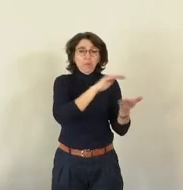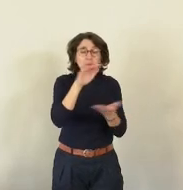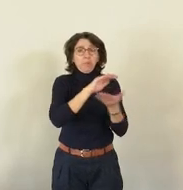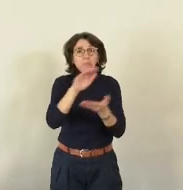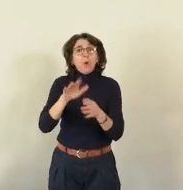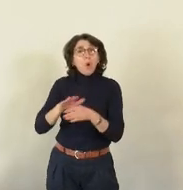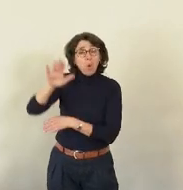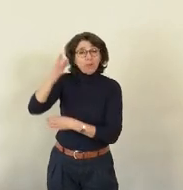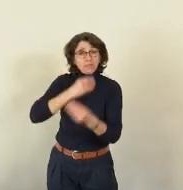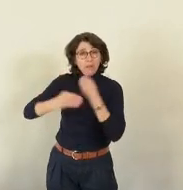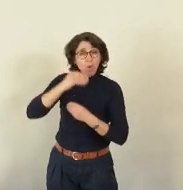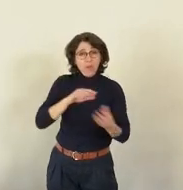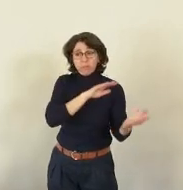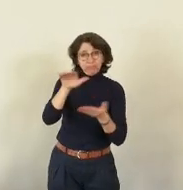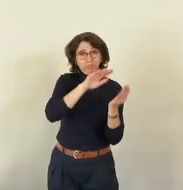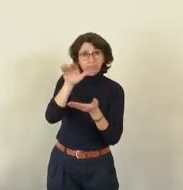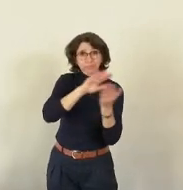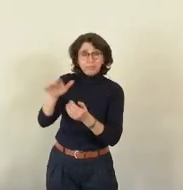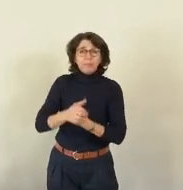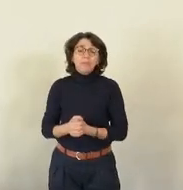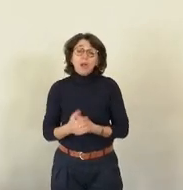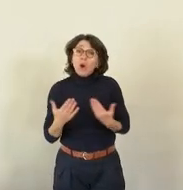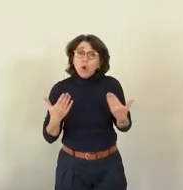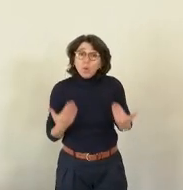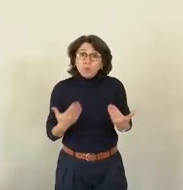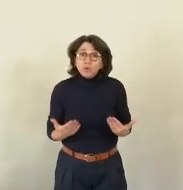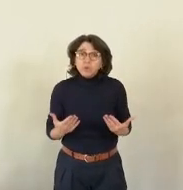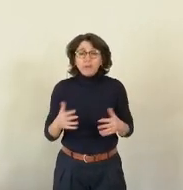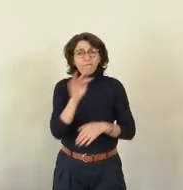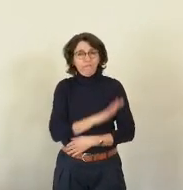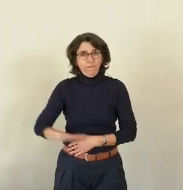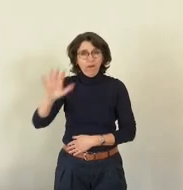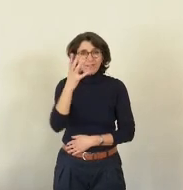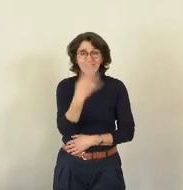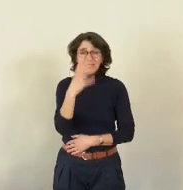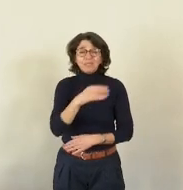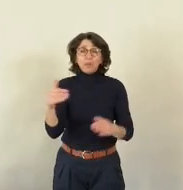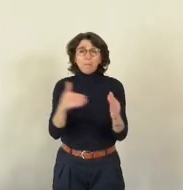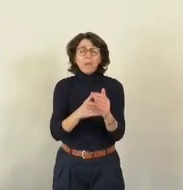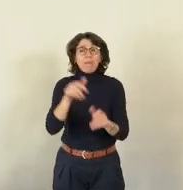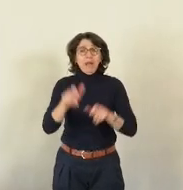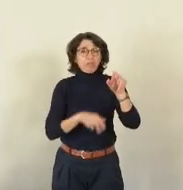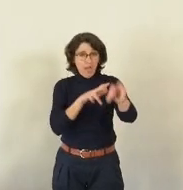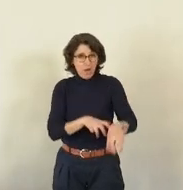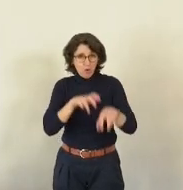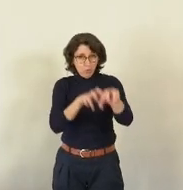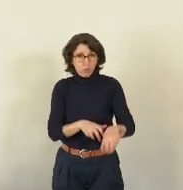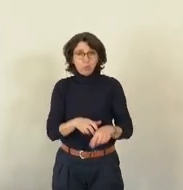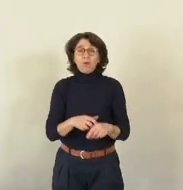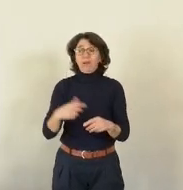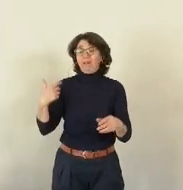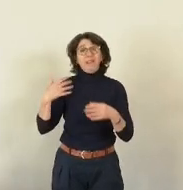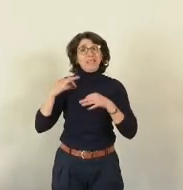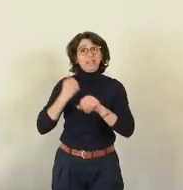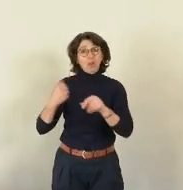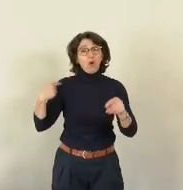permanente aujourd'hui la France compte environ 400000 exploitants agricoles un nombre divisé par 5 en quelques décennies et dont